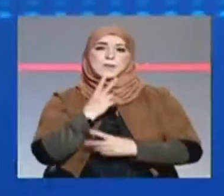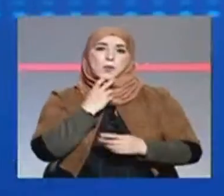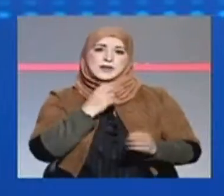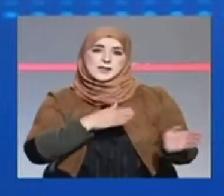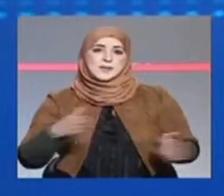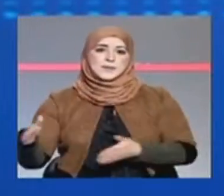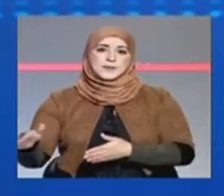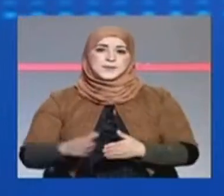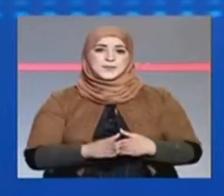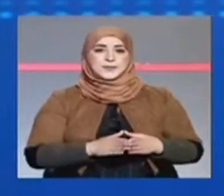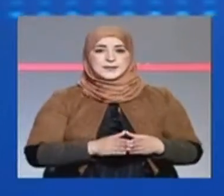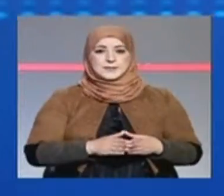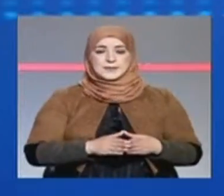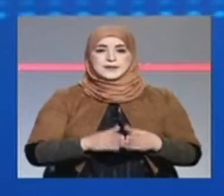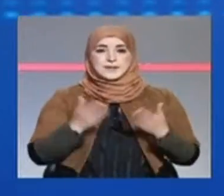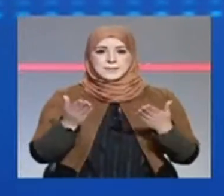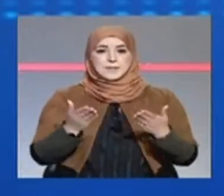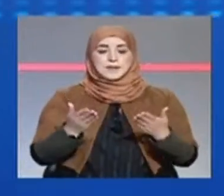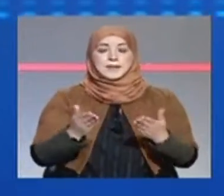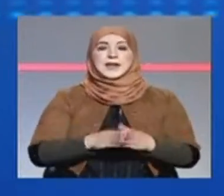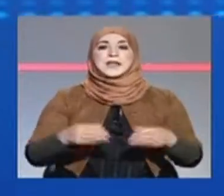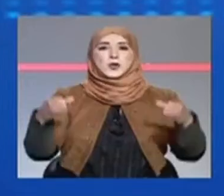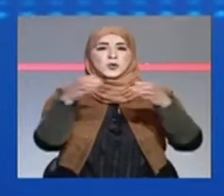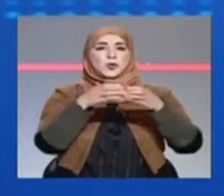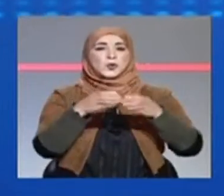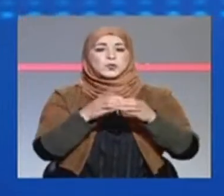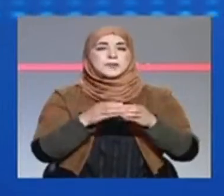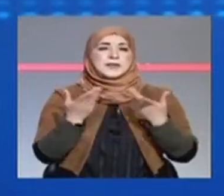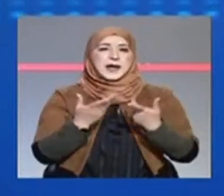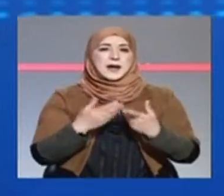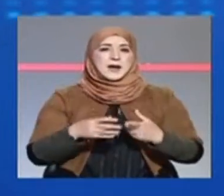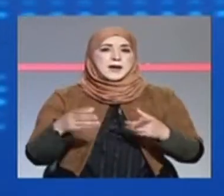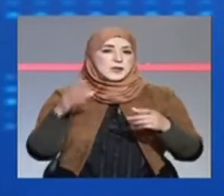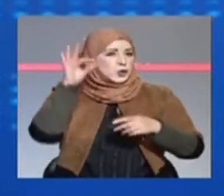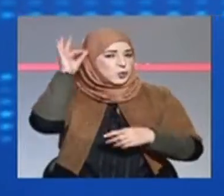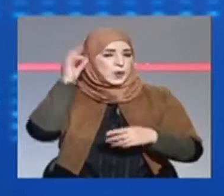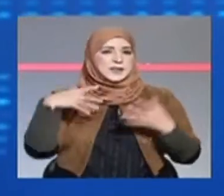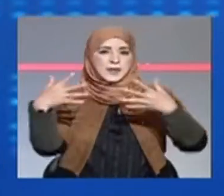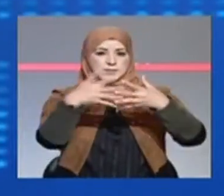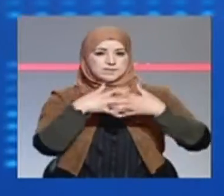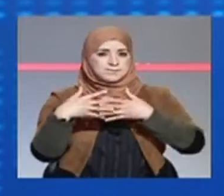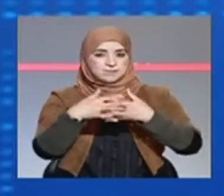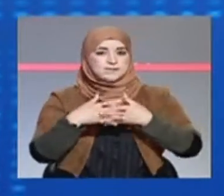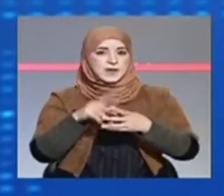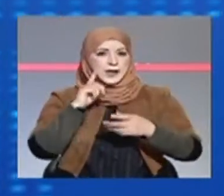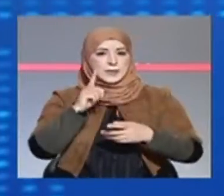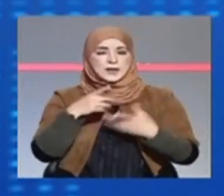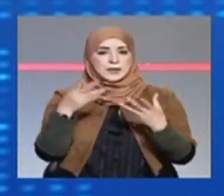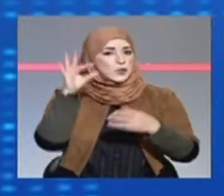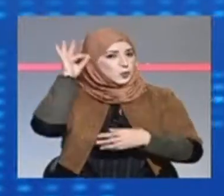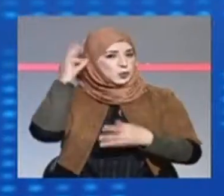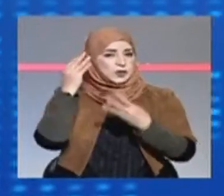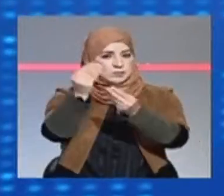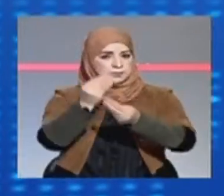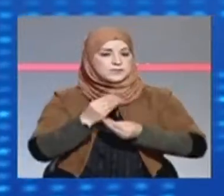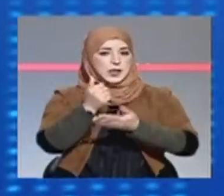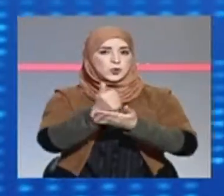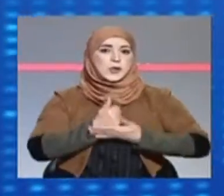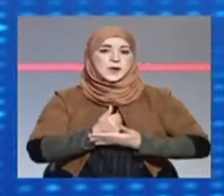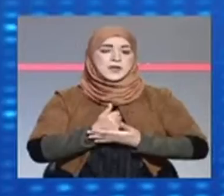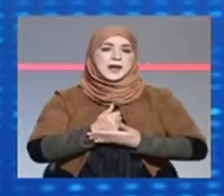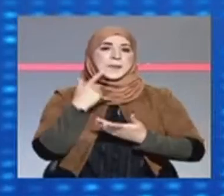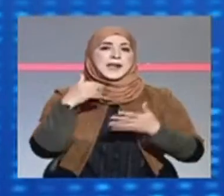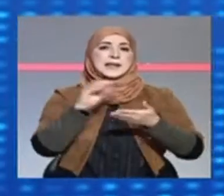توجت جوله مفاوضات الوفد التونسيه مع المسؤولين الامريكيين بواشنطن بحثت وليس على هيبه للاداره الامريكيه